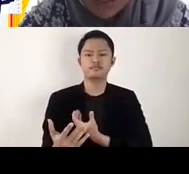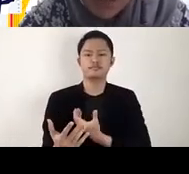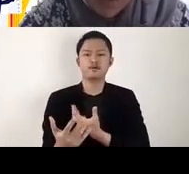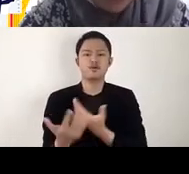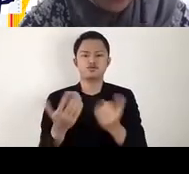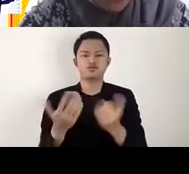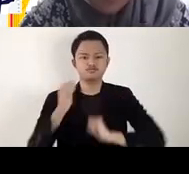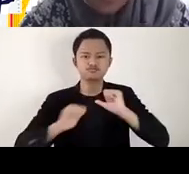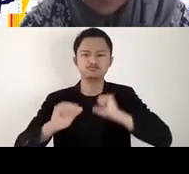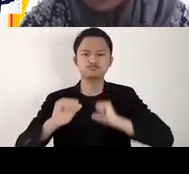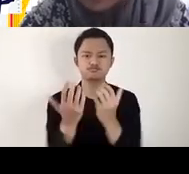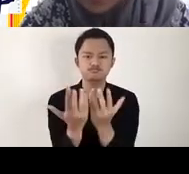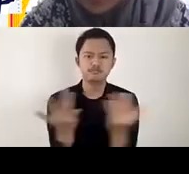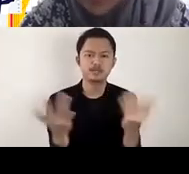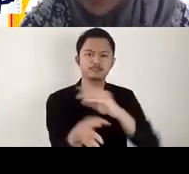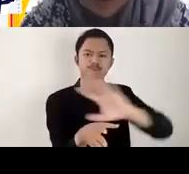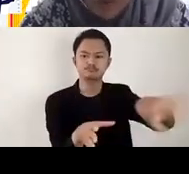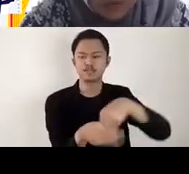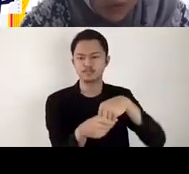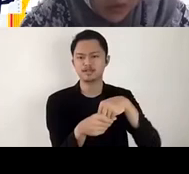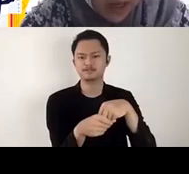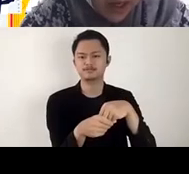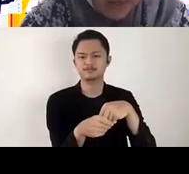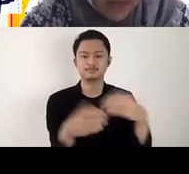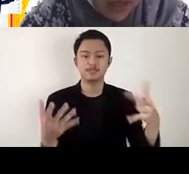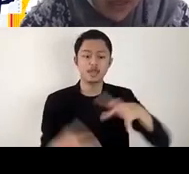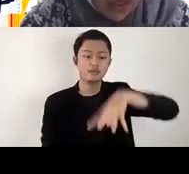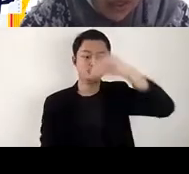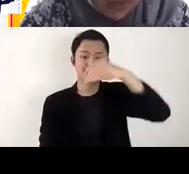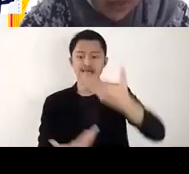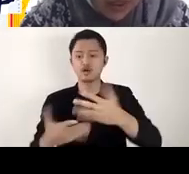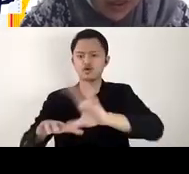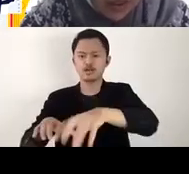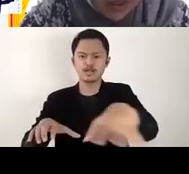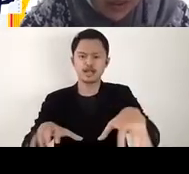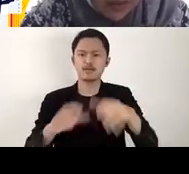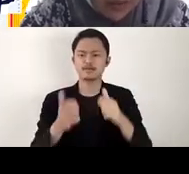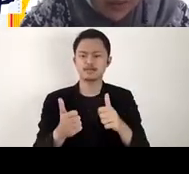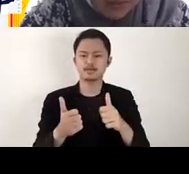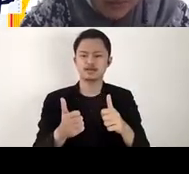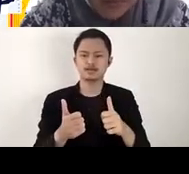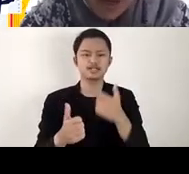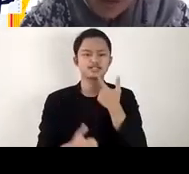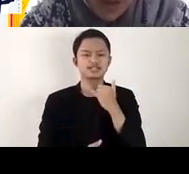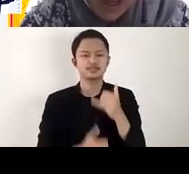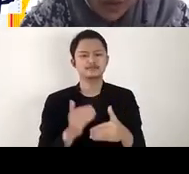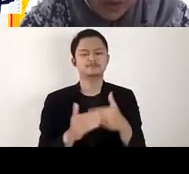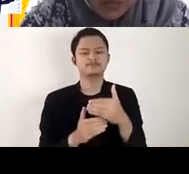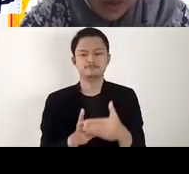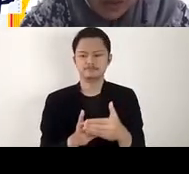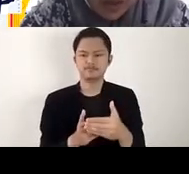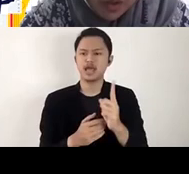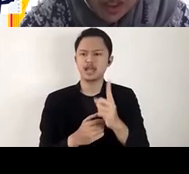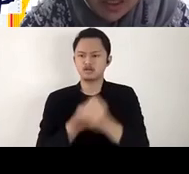aktor berbagai macam faktor secara keseluruhan kemudian baik itu di pusat maupun daerah sehingga kemudian Pak